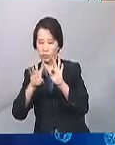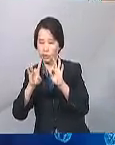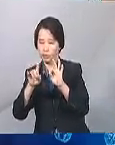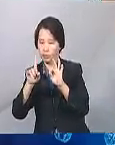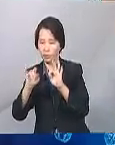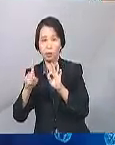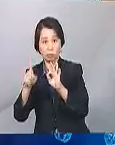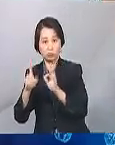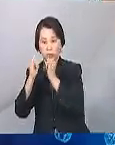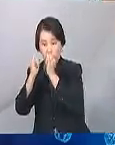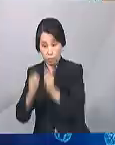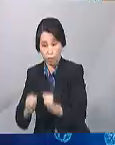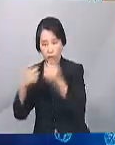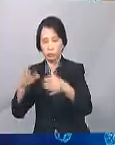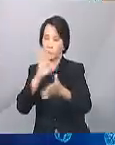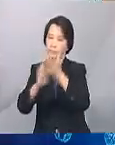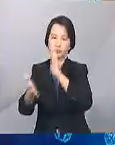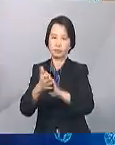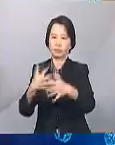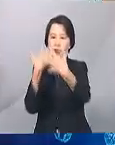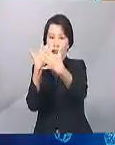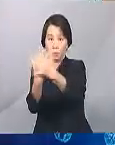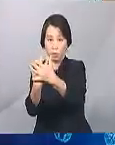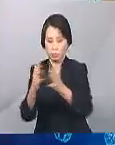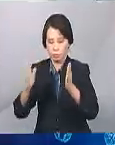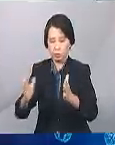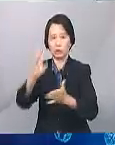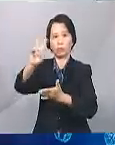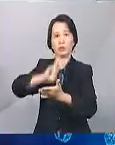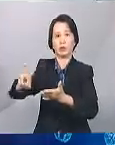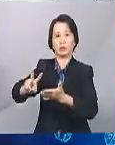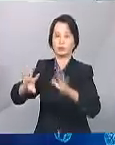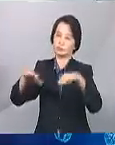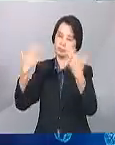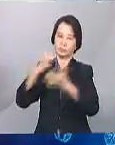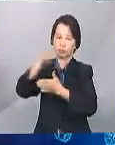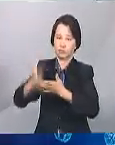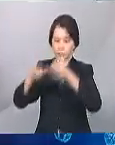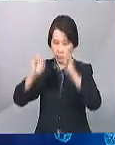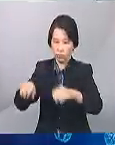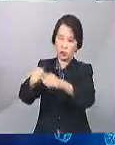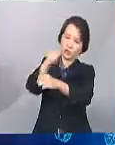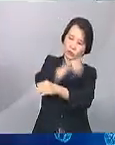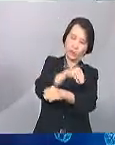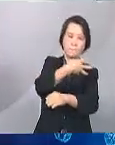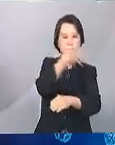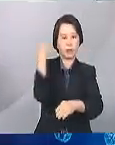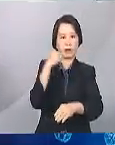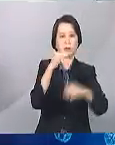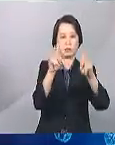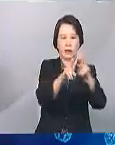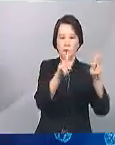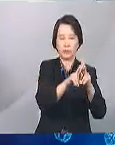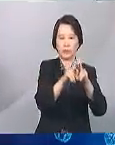9,281 individu telah pun selesai menjalani tempoh kuarantin wajib dan dibenarkan pulang ke